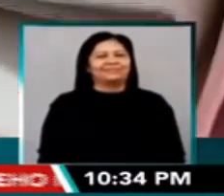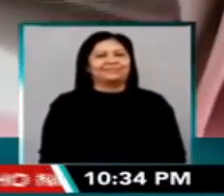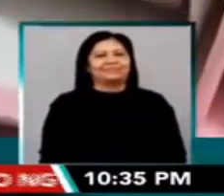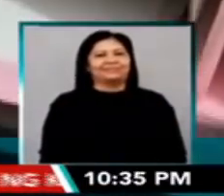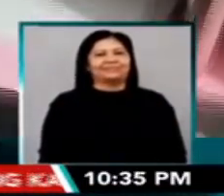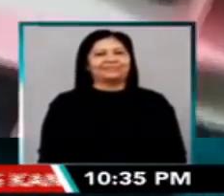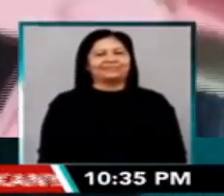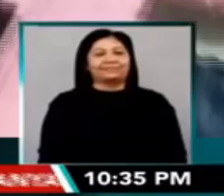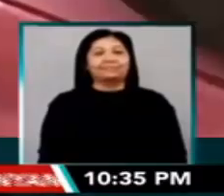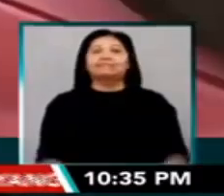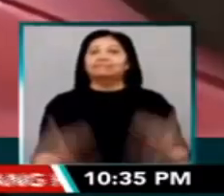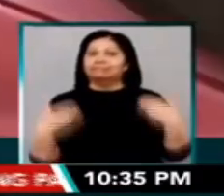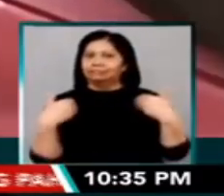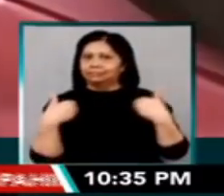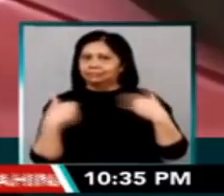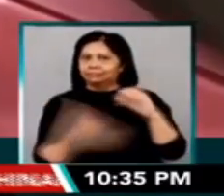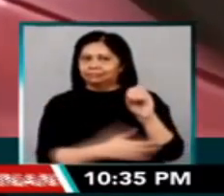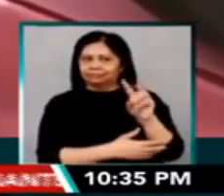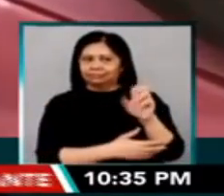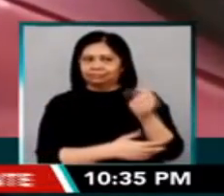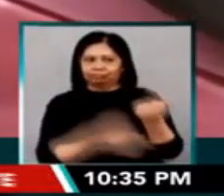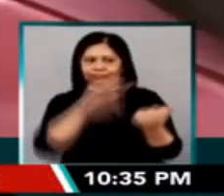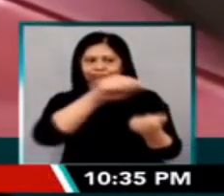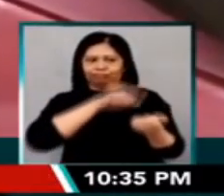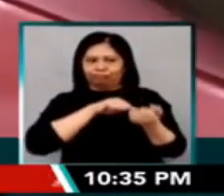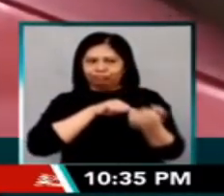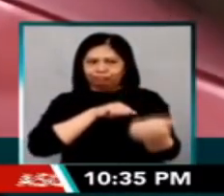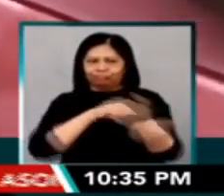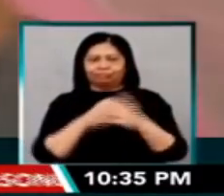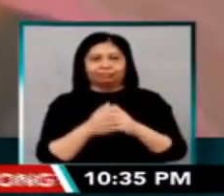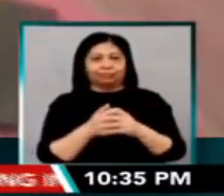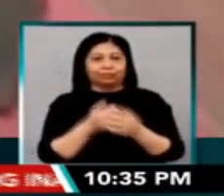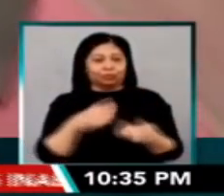Mayroong oven. Stove.